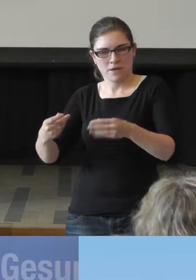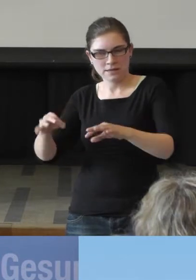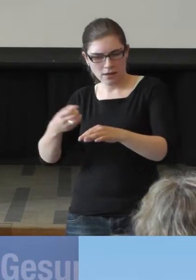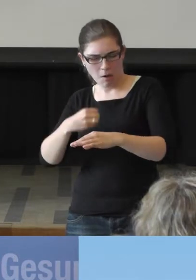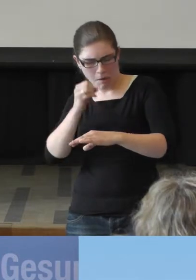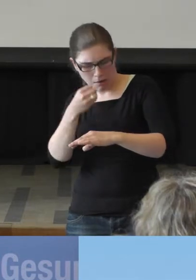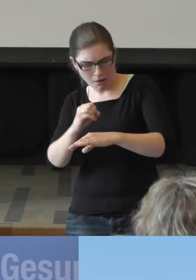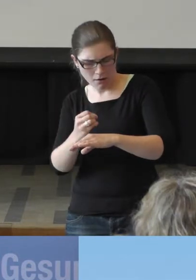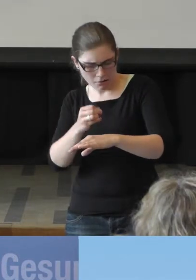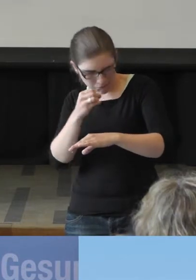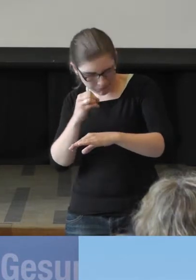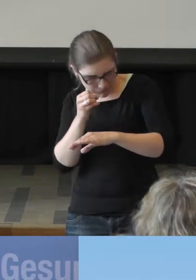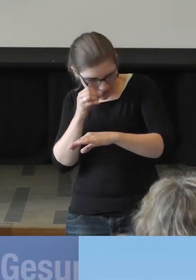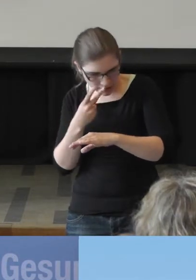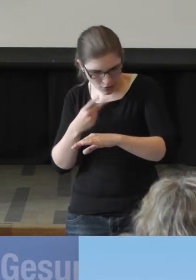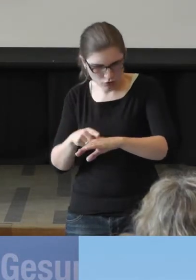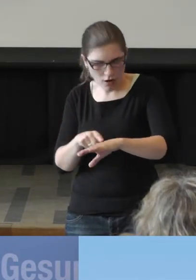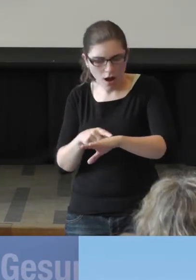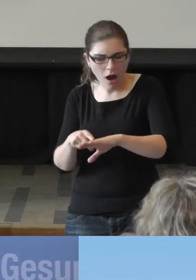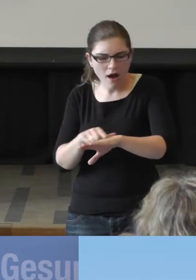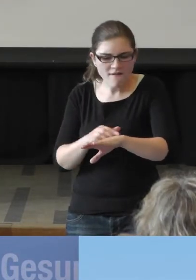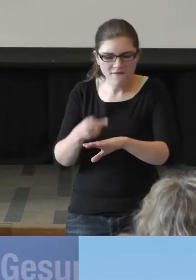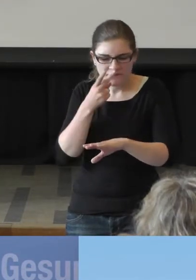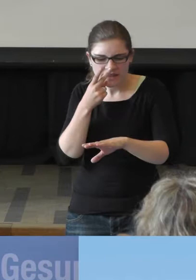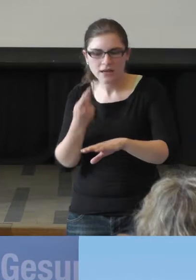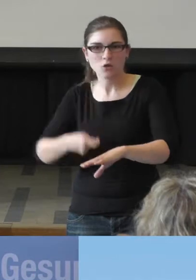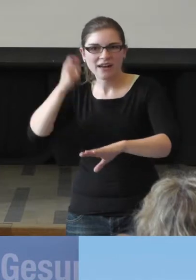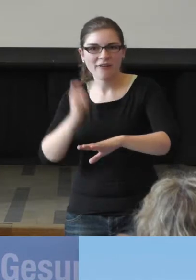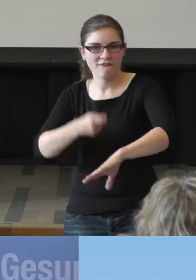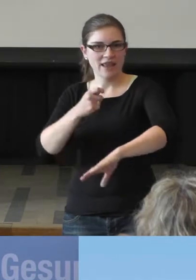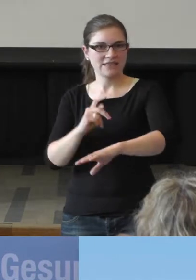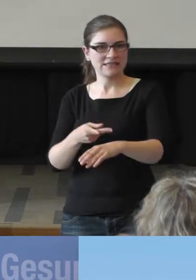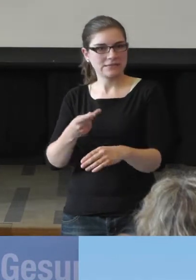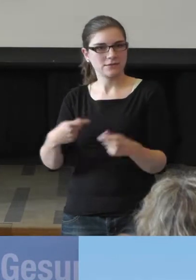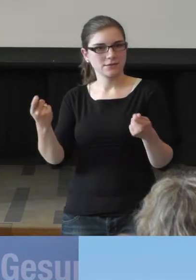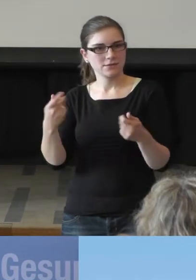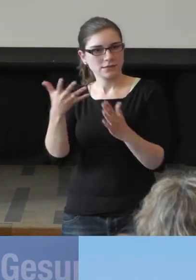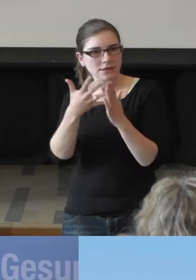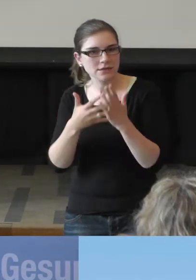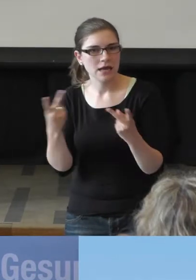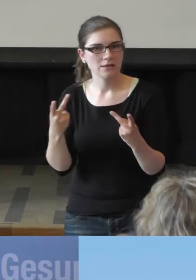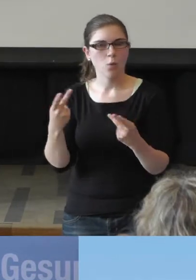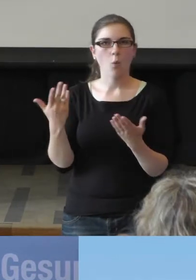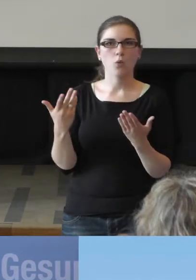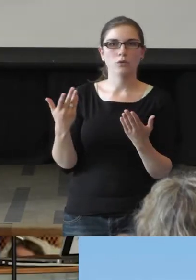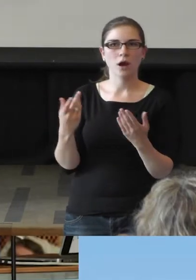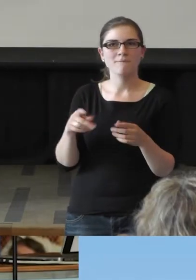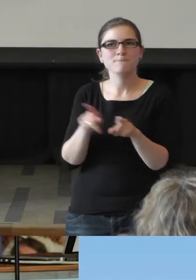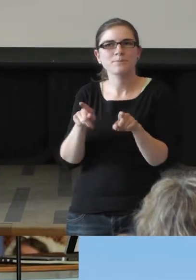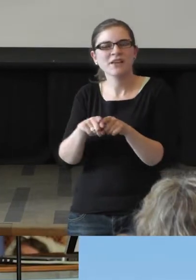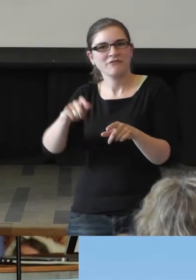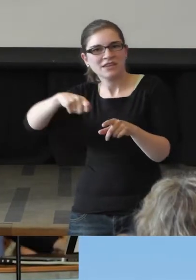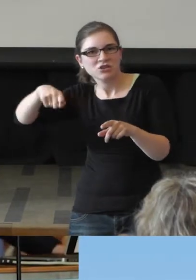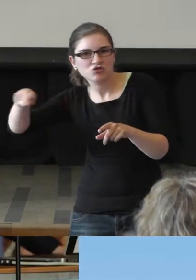gucken, ob Sie die Empfindung überhaupt noch da haben. Man kann die Reflexe prüfen und man kann halt gucken mit so einer Art Stift, der